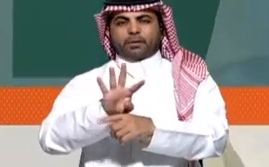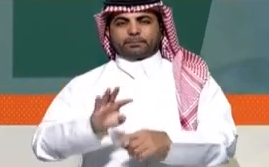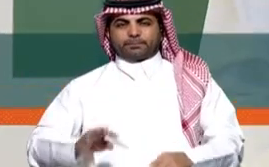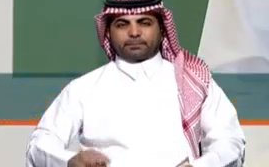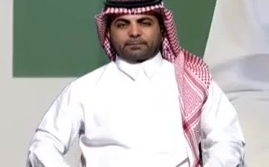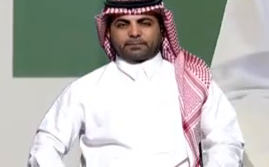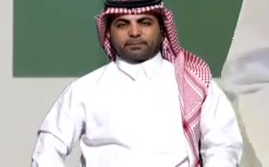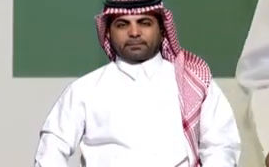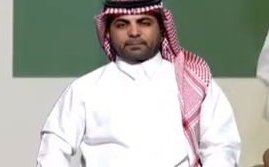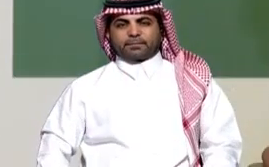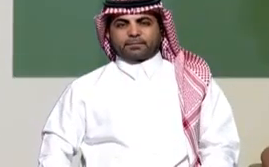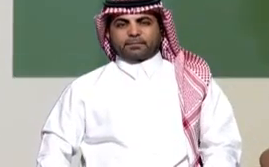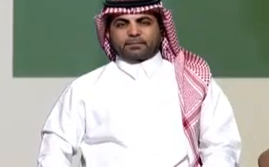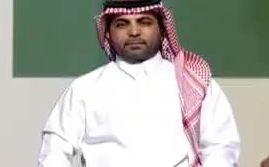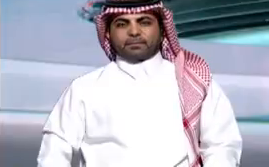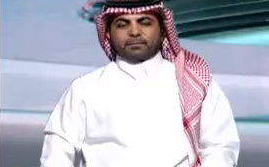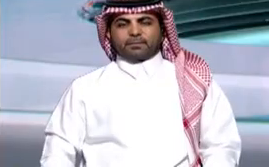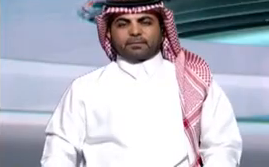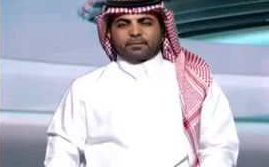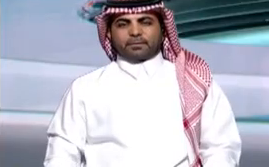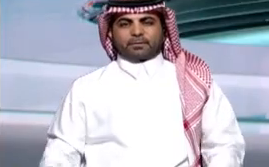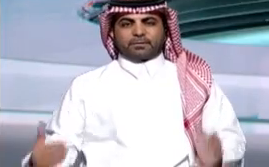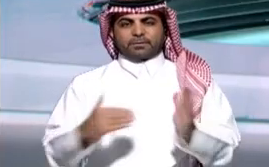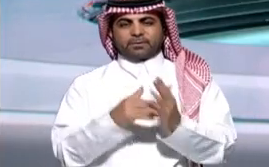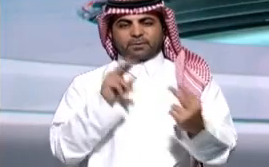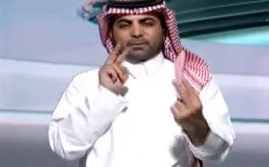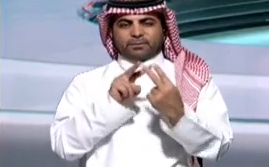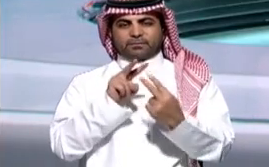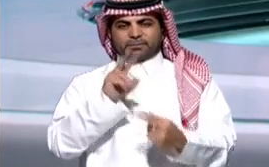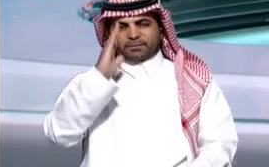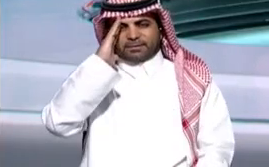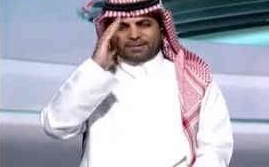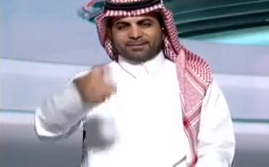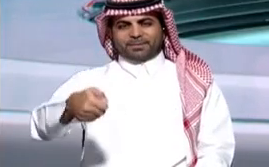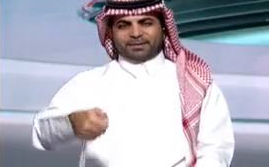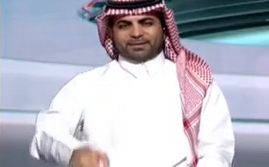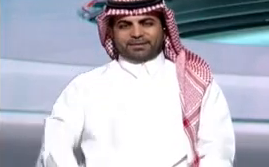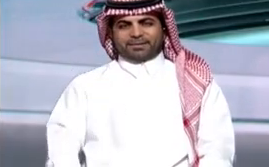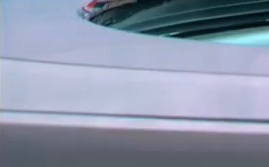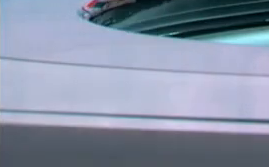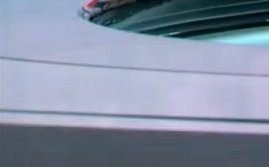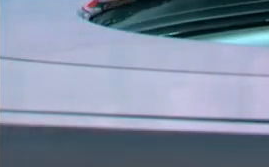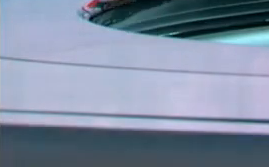كورونا. شكرا على طيب المتابعة، في أمان الله.